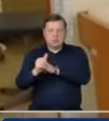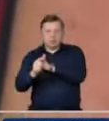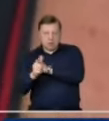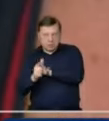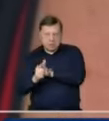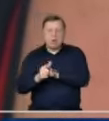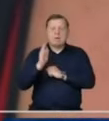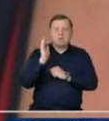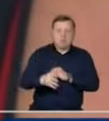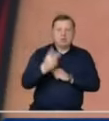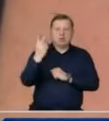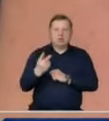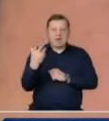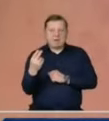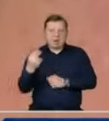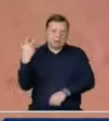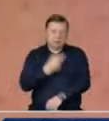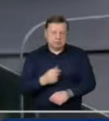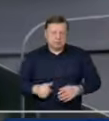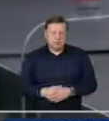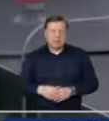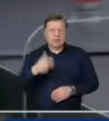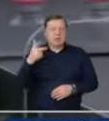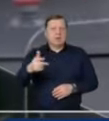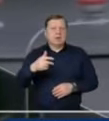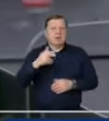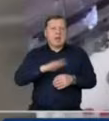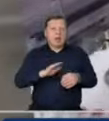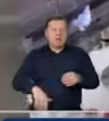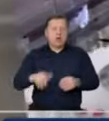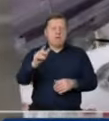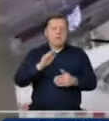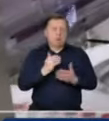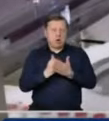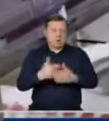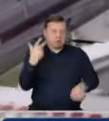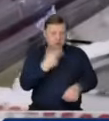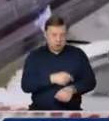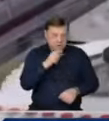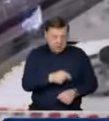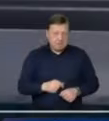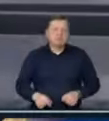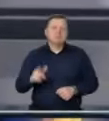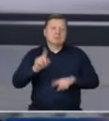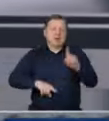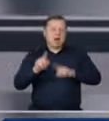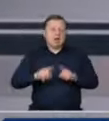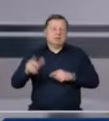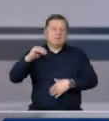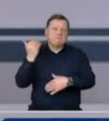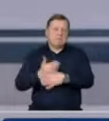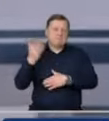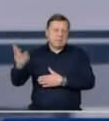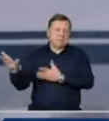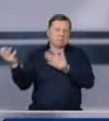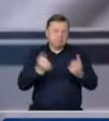mają być zaszczepione w drugim kwartale. Realizacja Narodowego Programu Szczepień jest uzależniona od dostawców, którzy nie realizują w pełni swoich zobowiązań wobec krajów Unii Europejskiej.